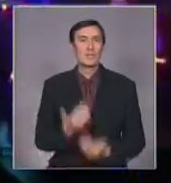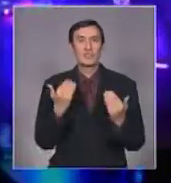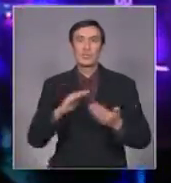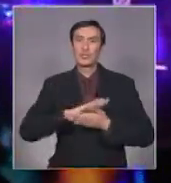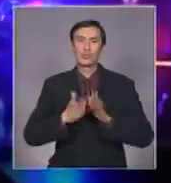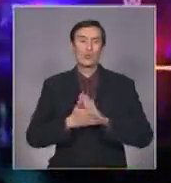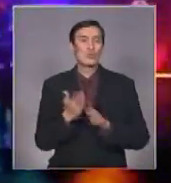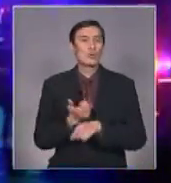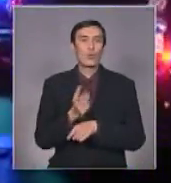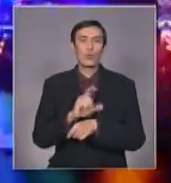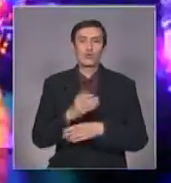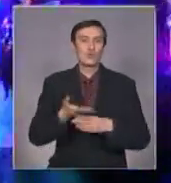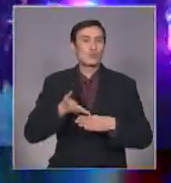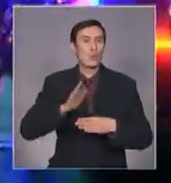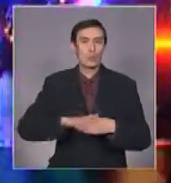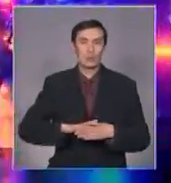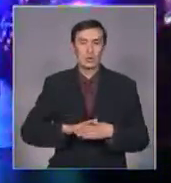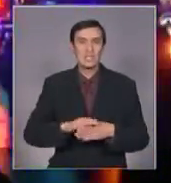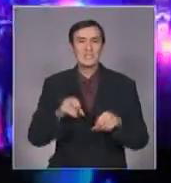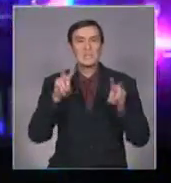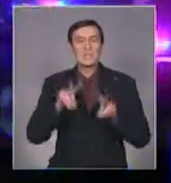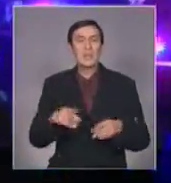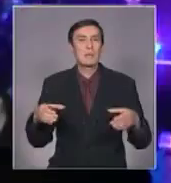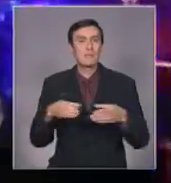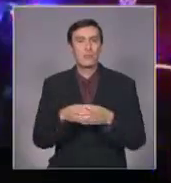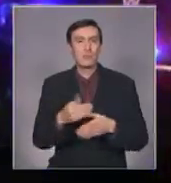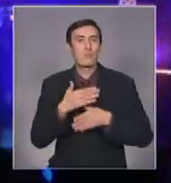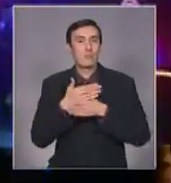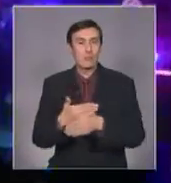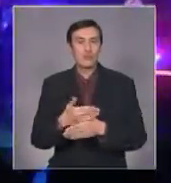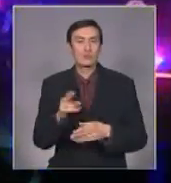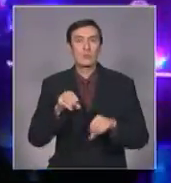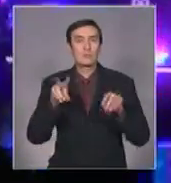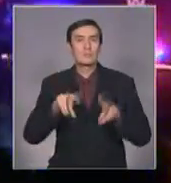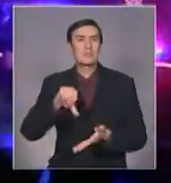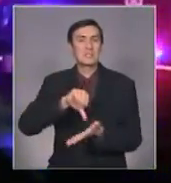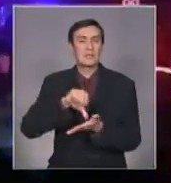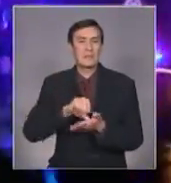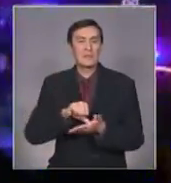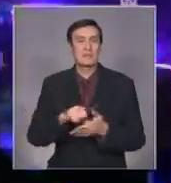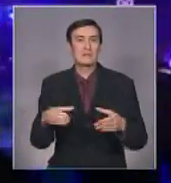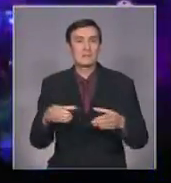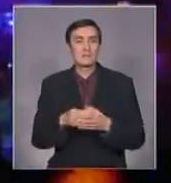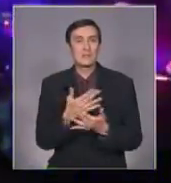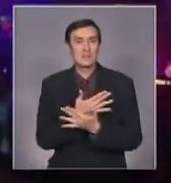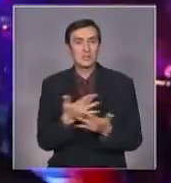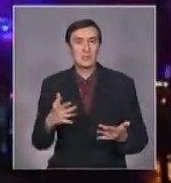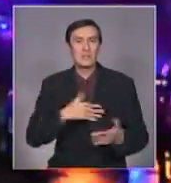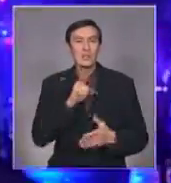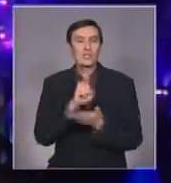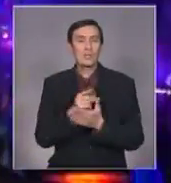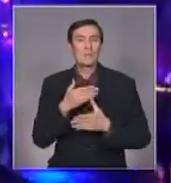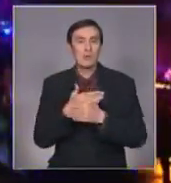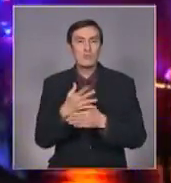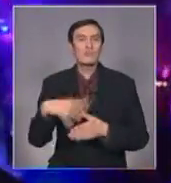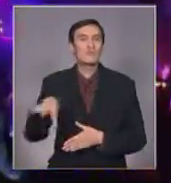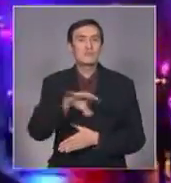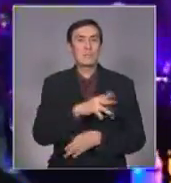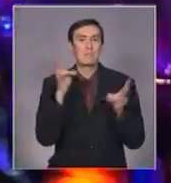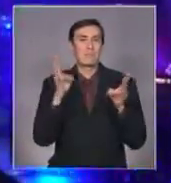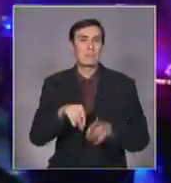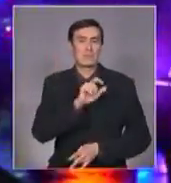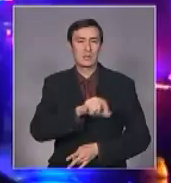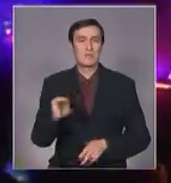Ситуация очень сложная. Мы уже создали специальный штаб помощи. Туда вошли представители всех ведомств. Мы должны оказать помощь всем